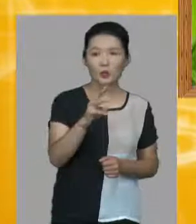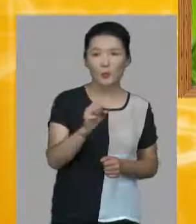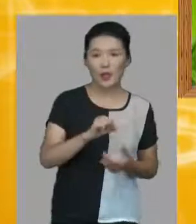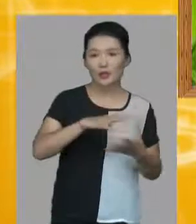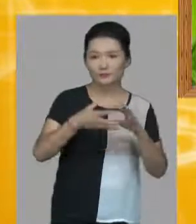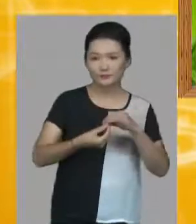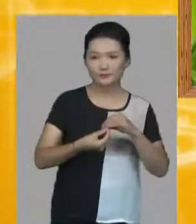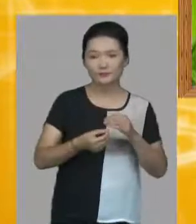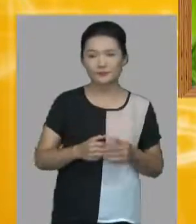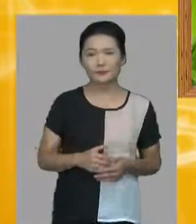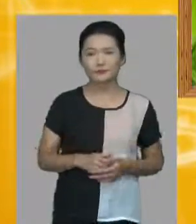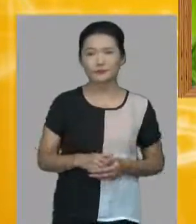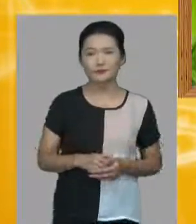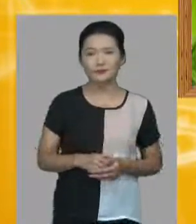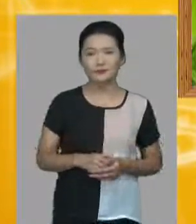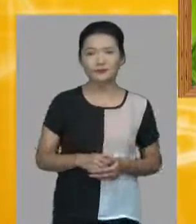сумма.